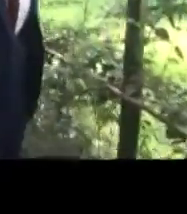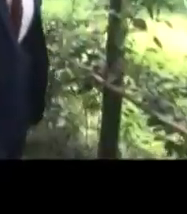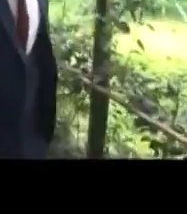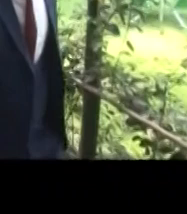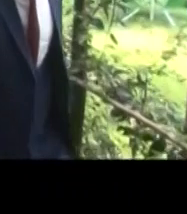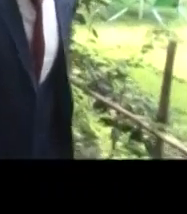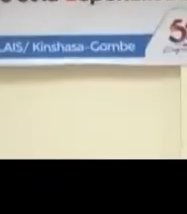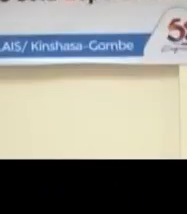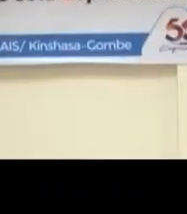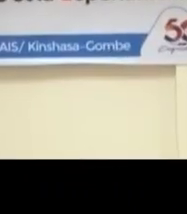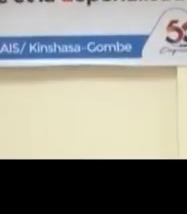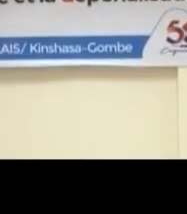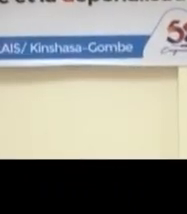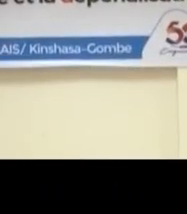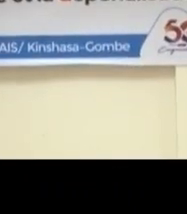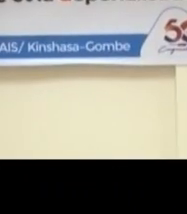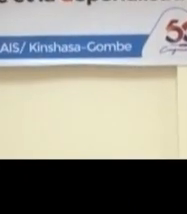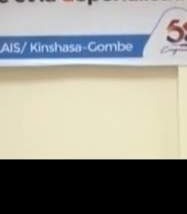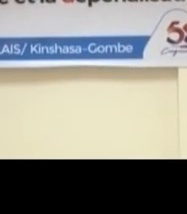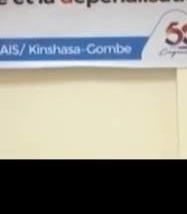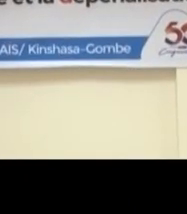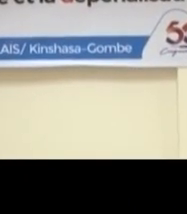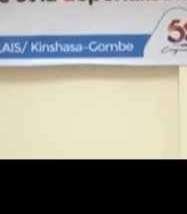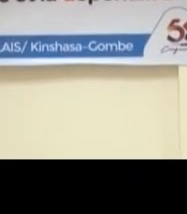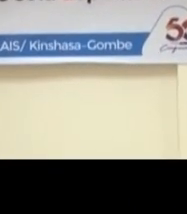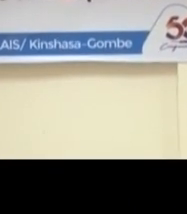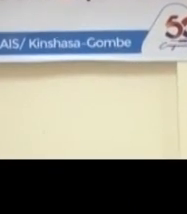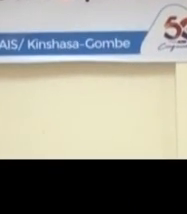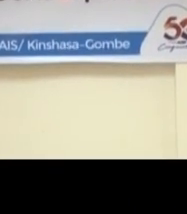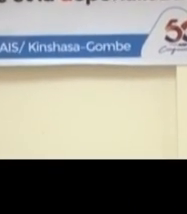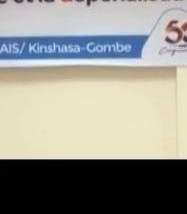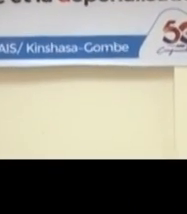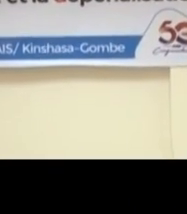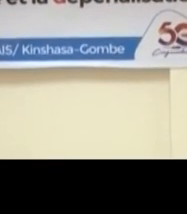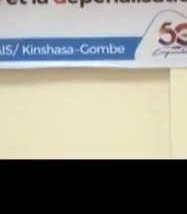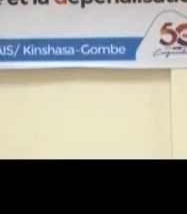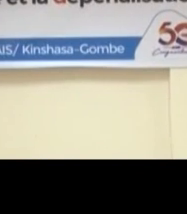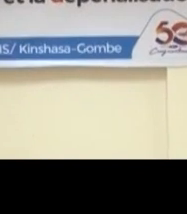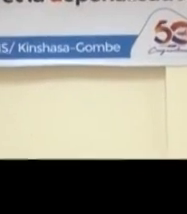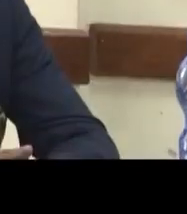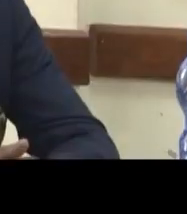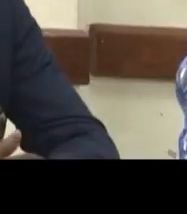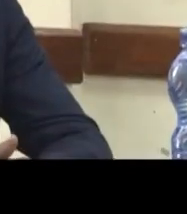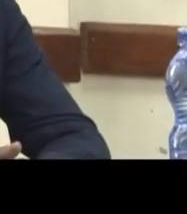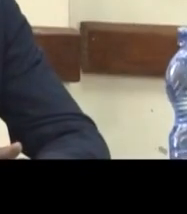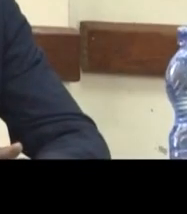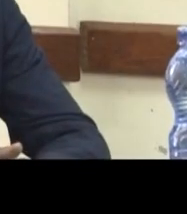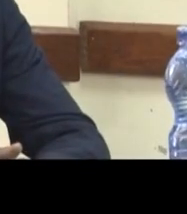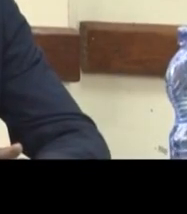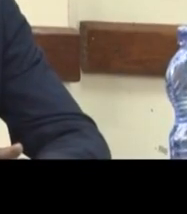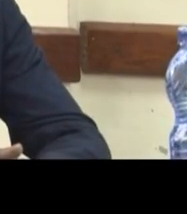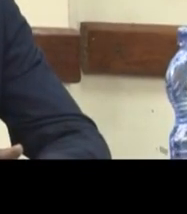le lancement d'un atelier. Thème retenu, éthique, déontologie et dépénalisation des délits de la presse. Des